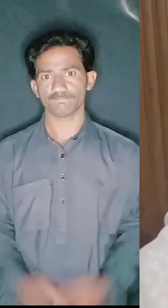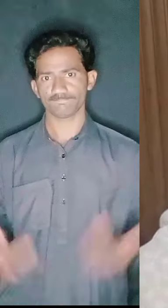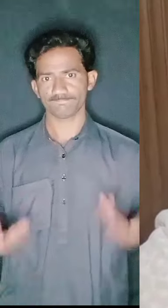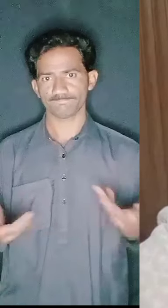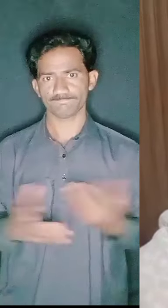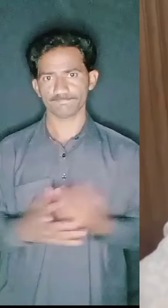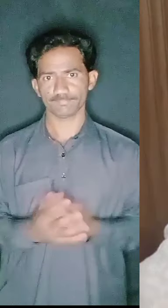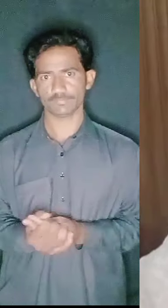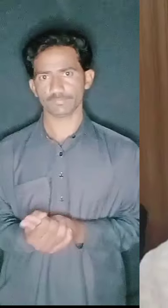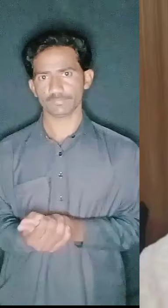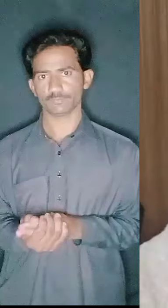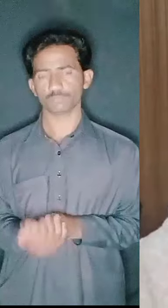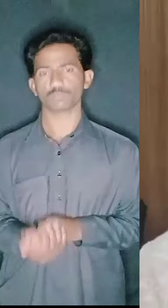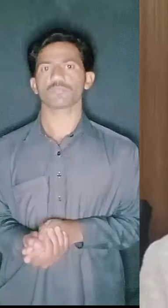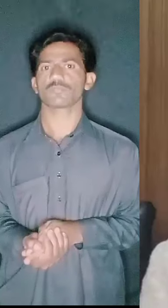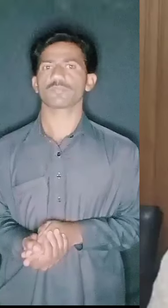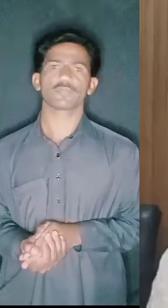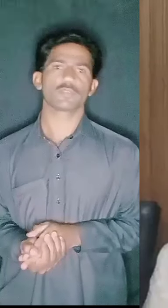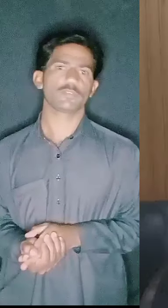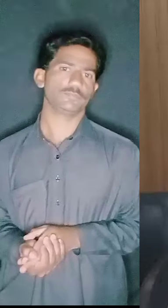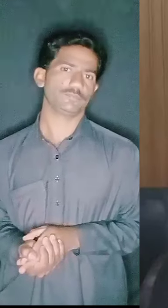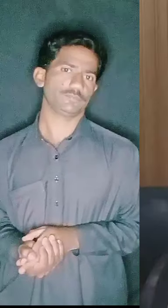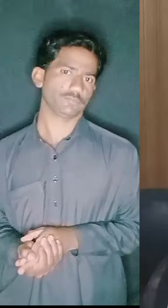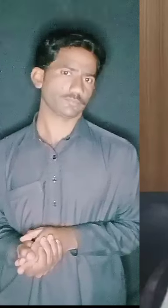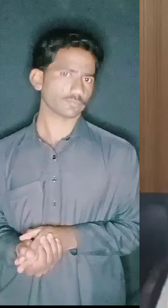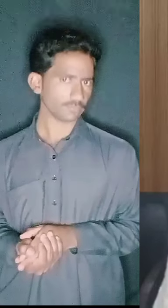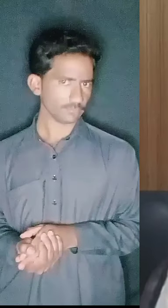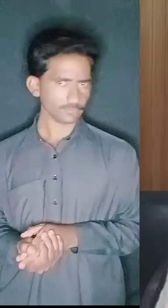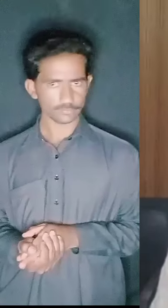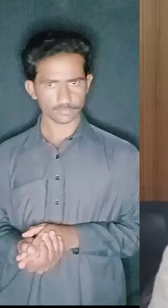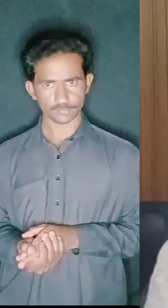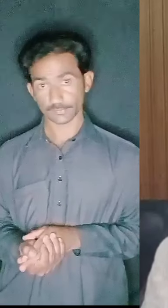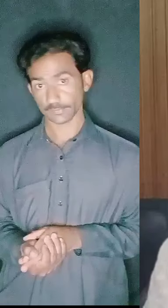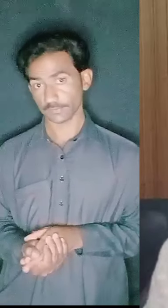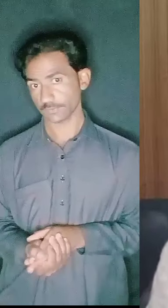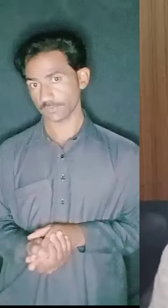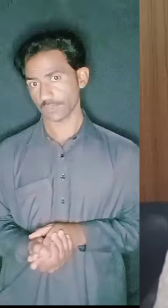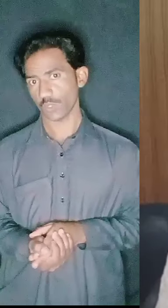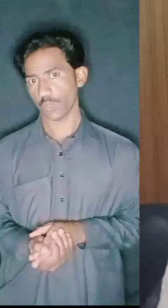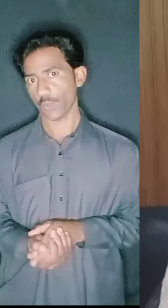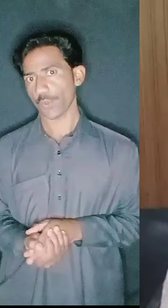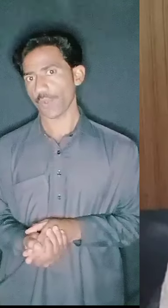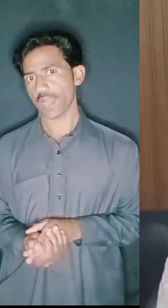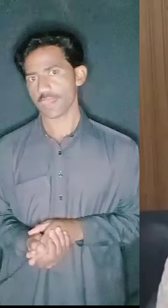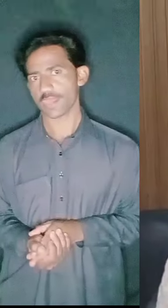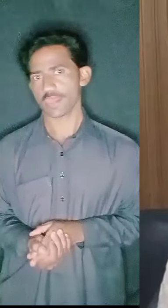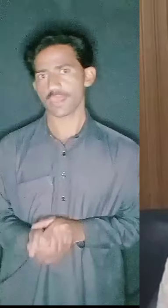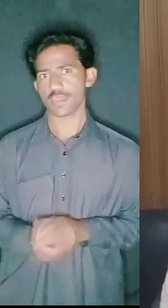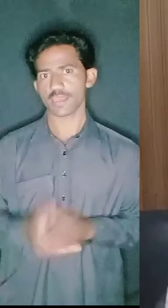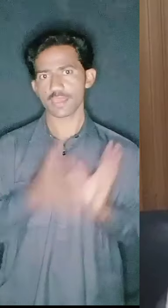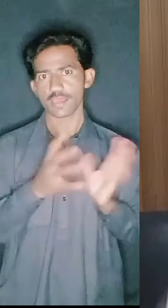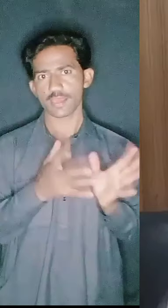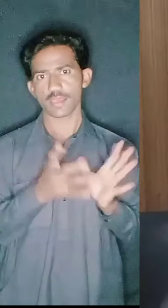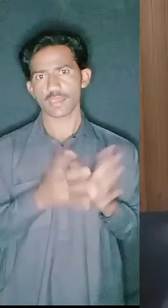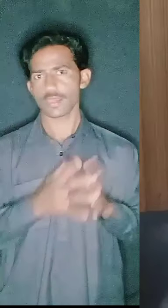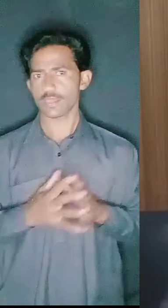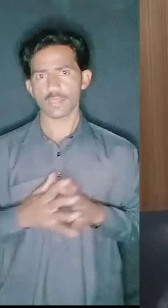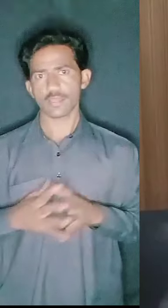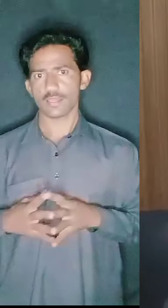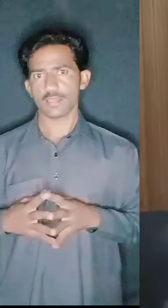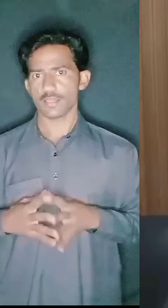जी गुस्से में आके किया। गुस्सा क्या, किस बात का था आपको? बस लड़ाई झगड़े का, रोजाना लड़ाई